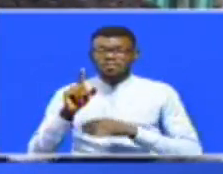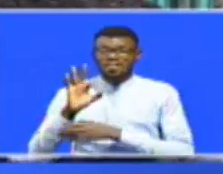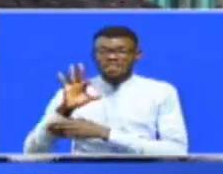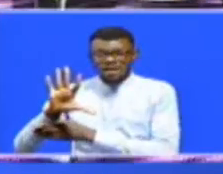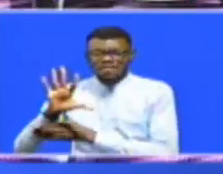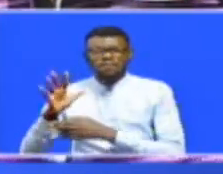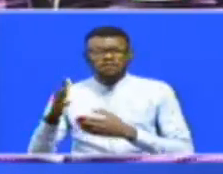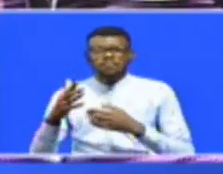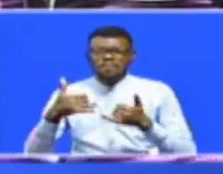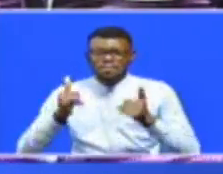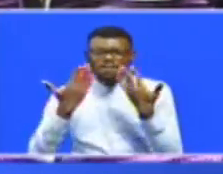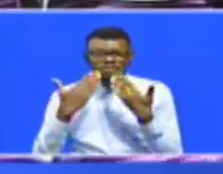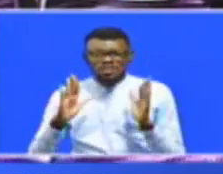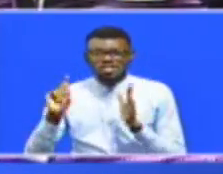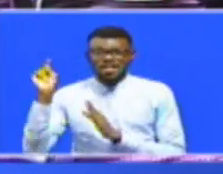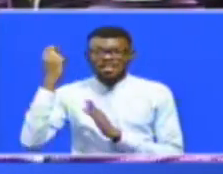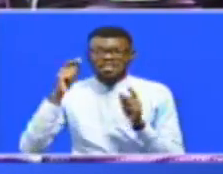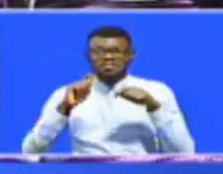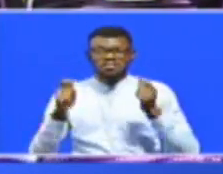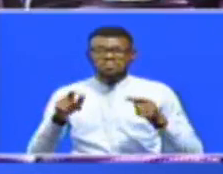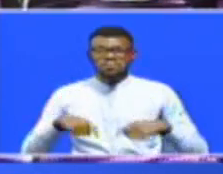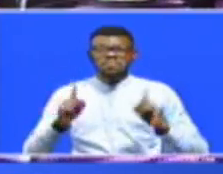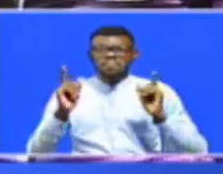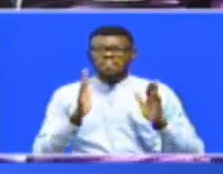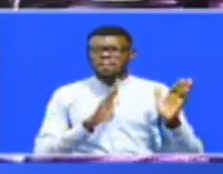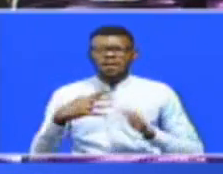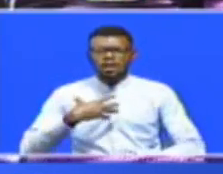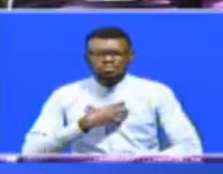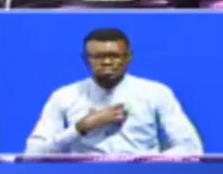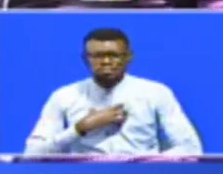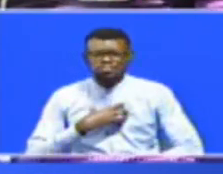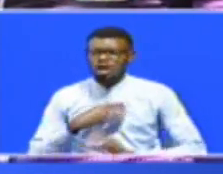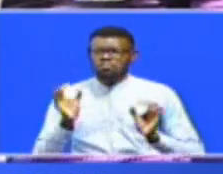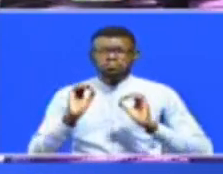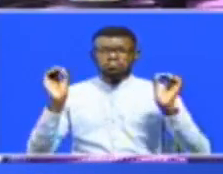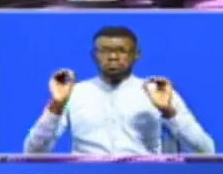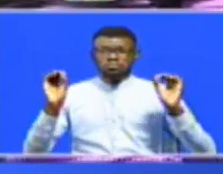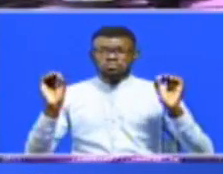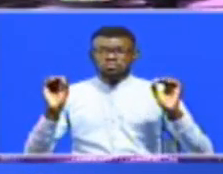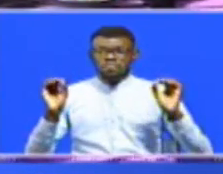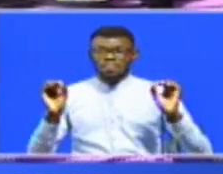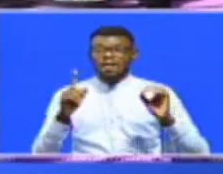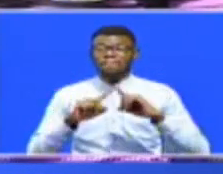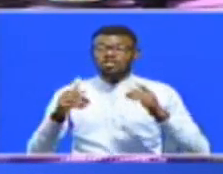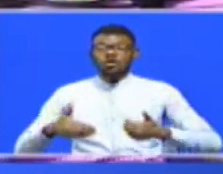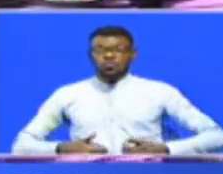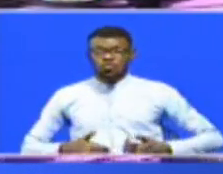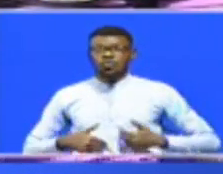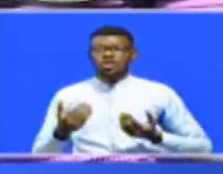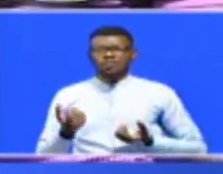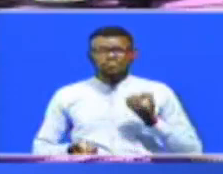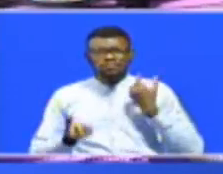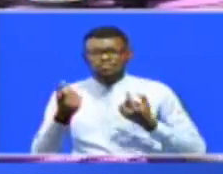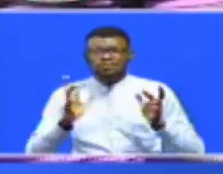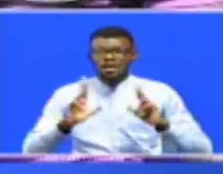kwa Harambee Stars. Hata hivyo hana mpango wowote wa kustaafu hivi karibuni licha ya upinzani kutoka kwa chipukizi. Sitaki